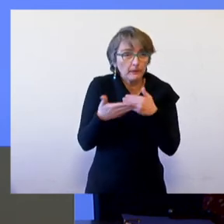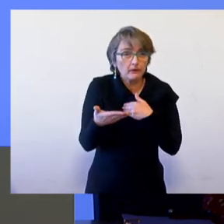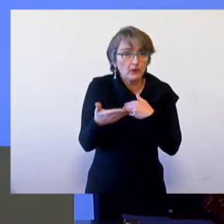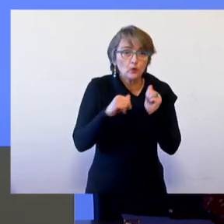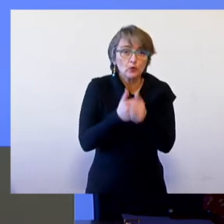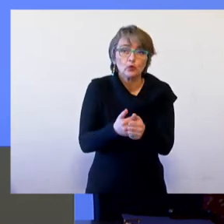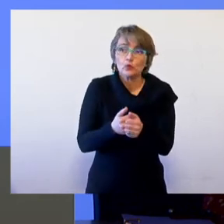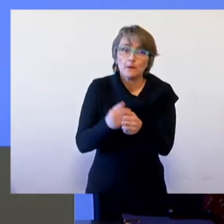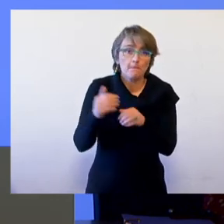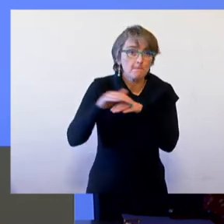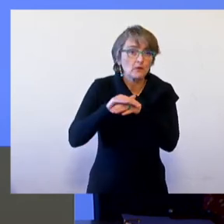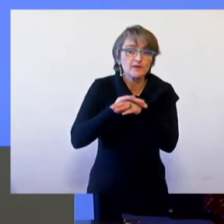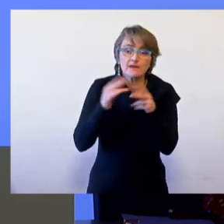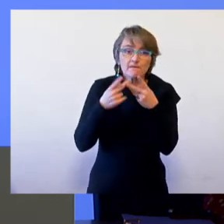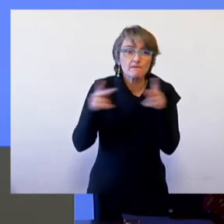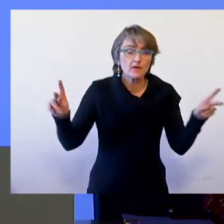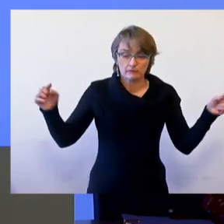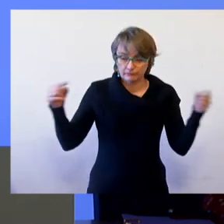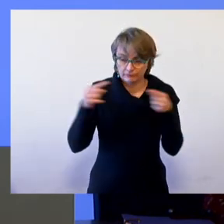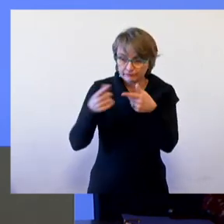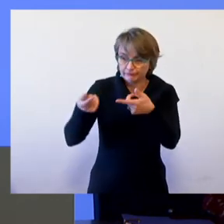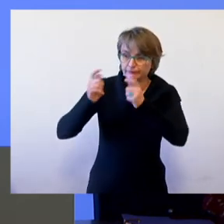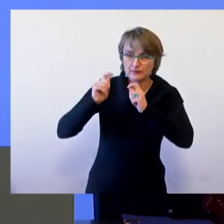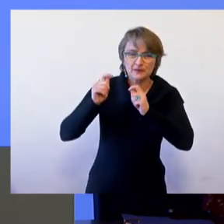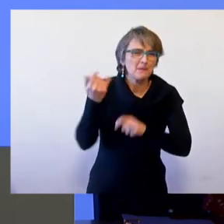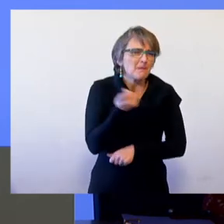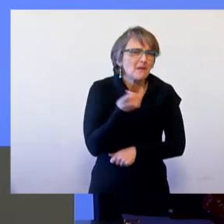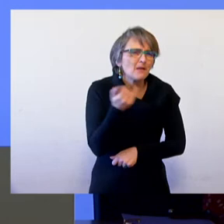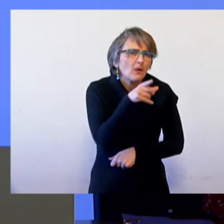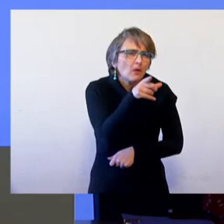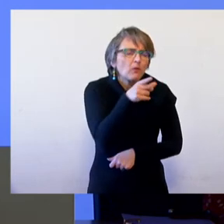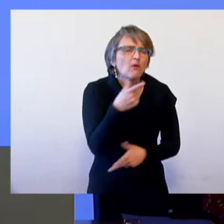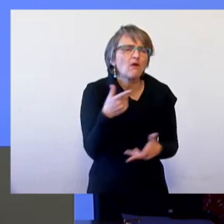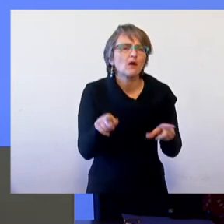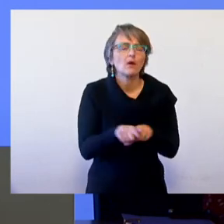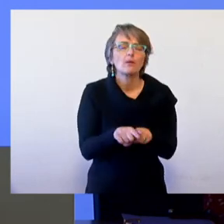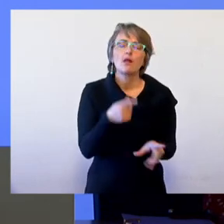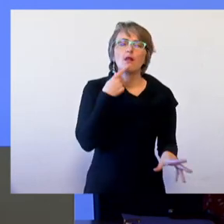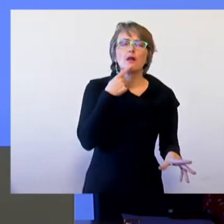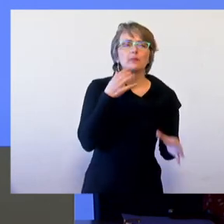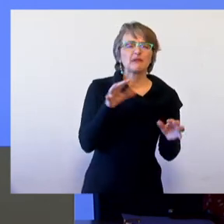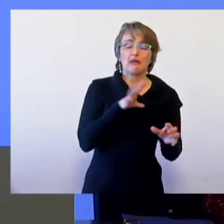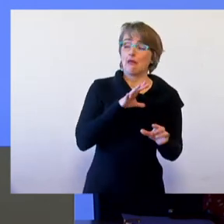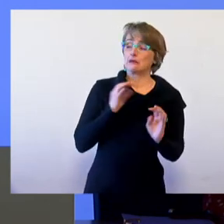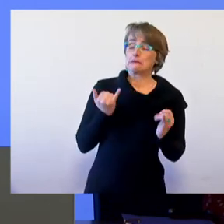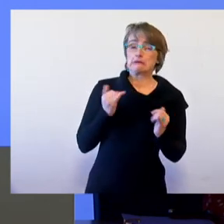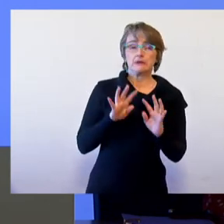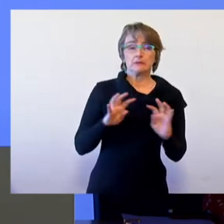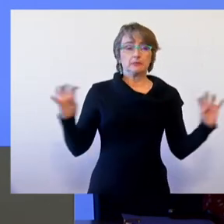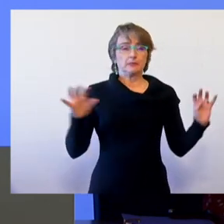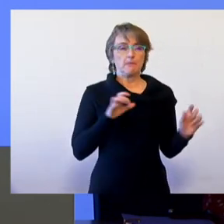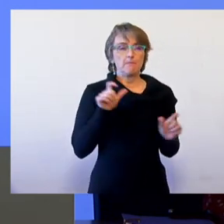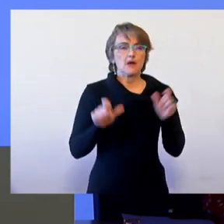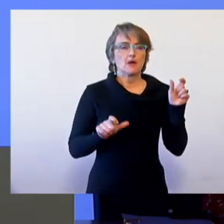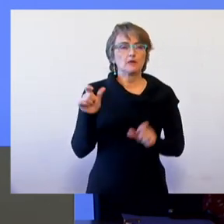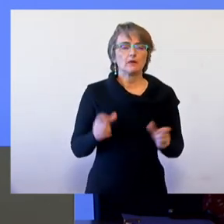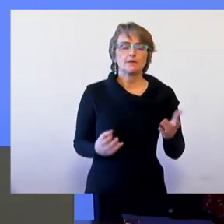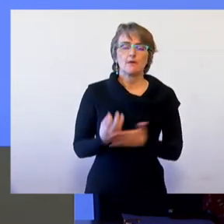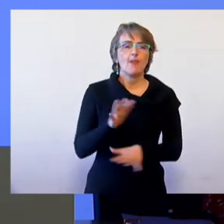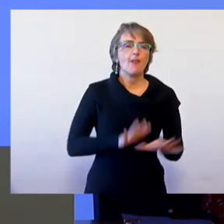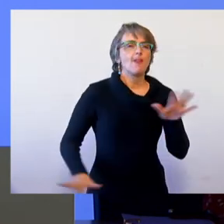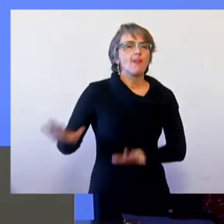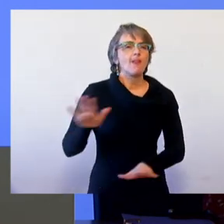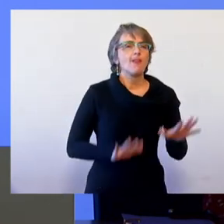Vraiment, c'est pas nécessaire de laisser entendre que certains dérogeraient, seraient dans des stratégies